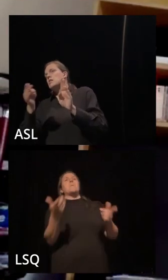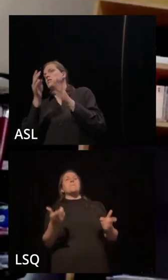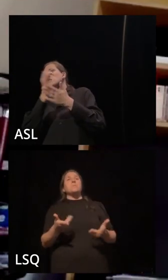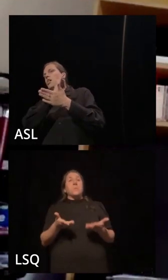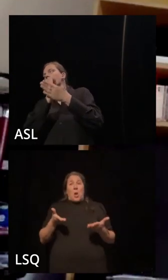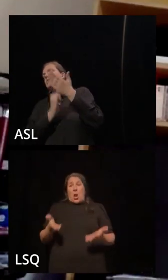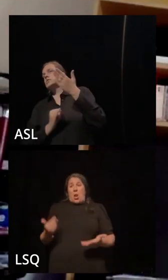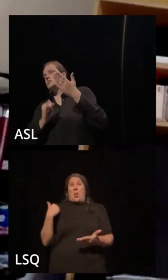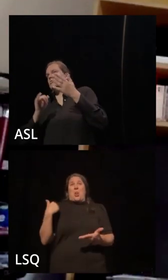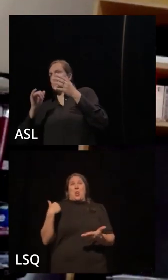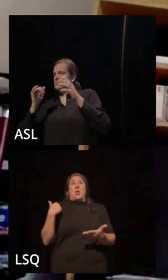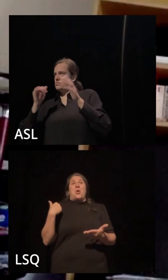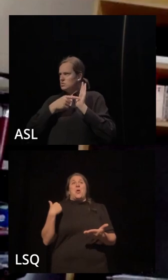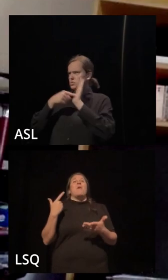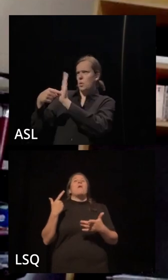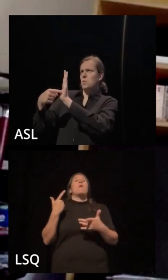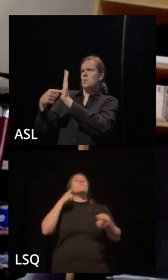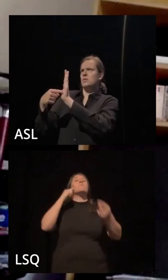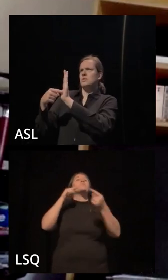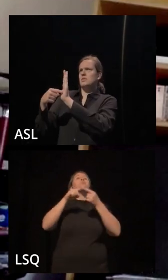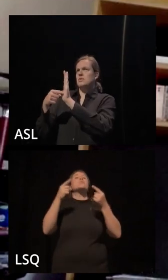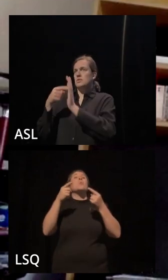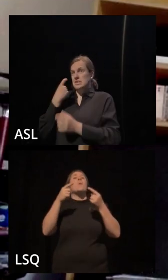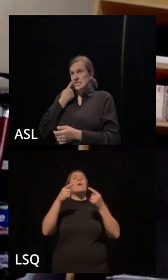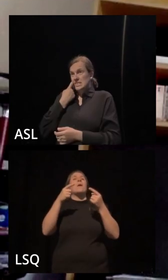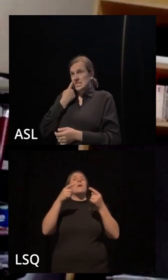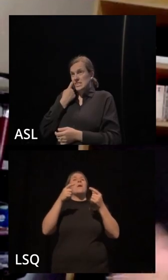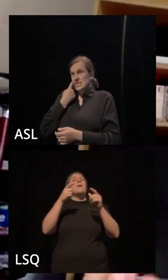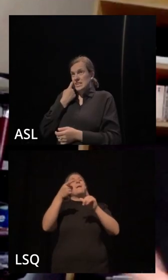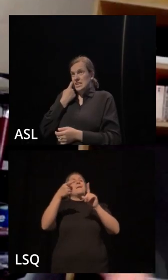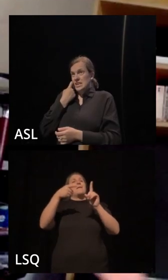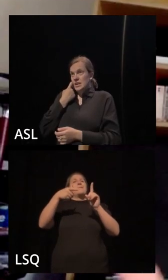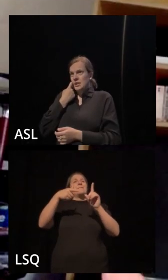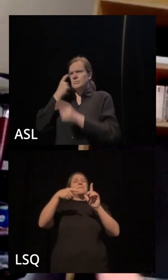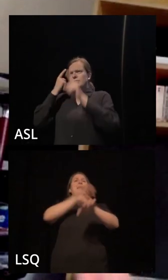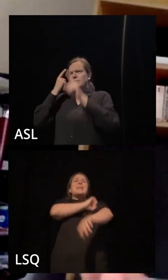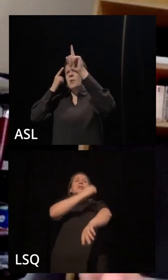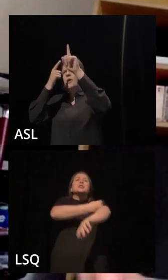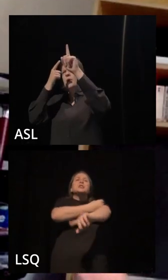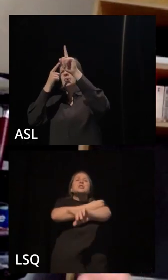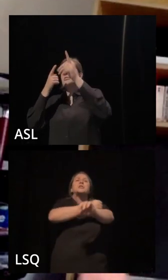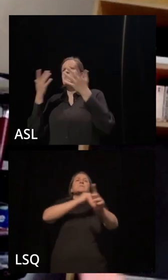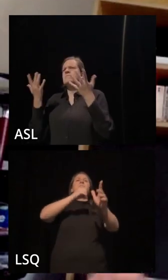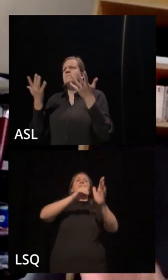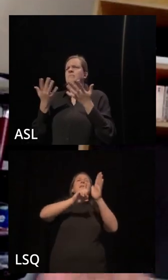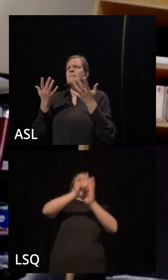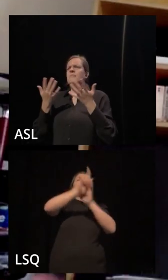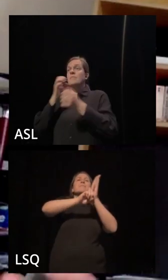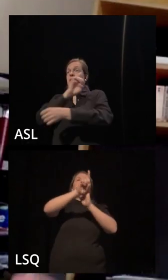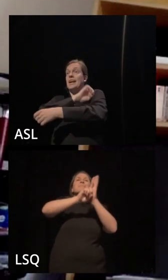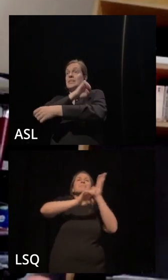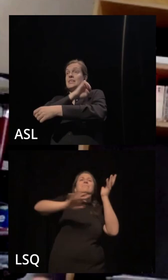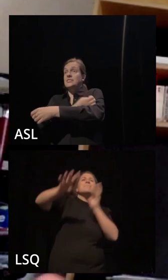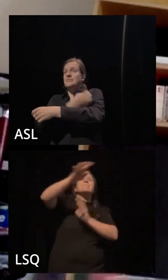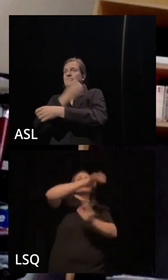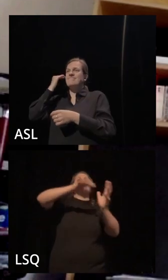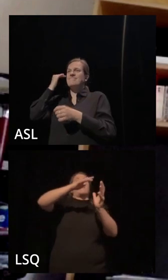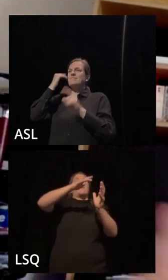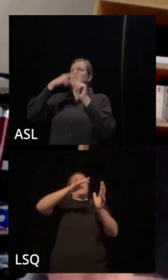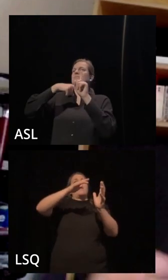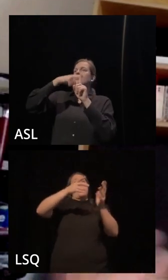les enjeux de transition énergétique. Et notre savoir-faire a été de marier des